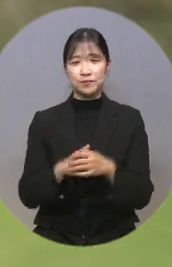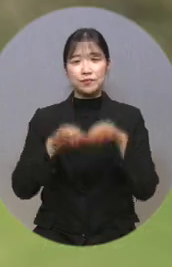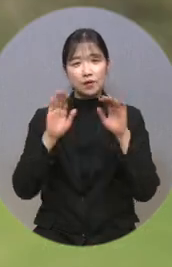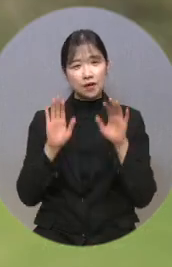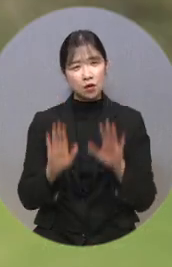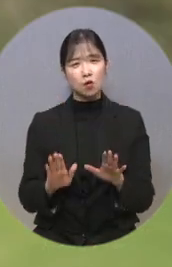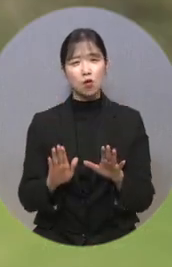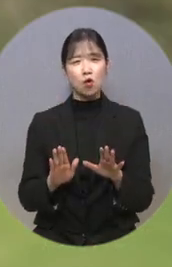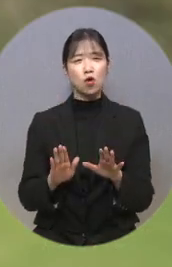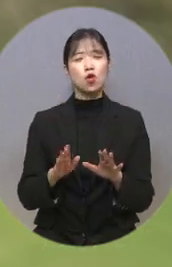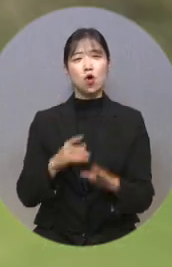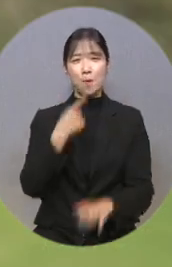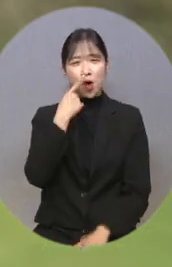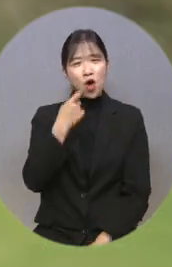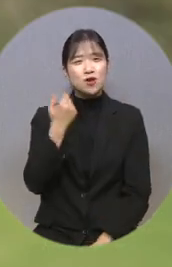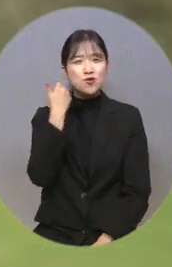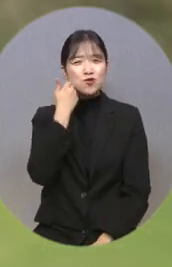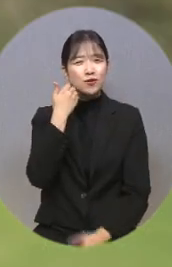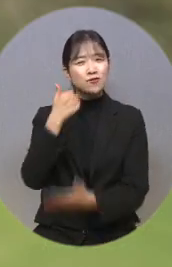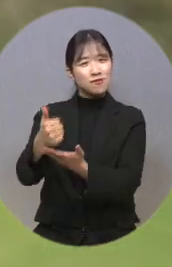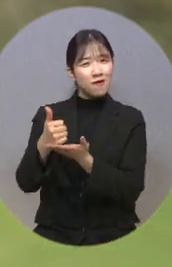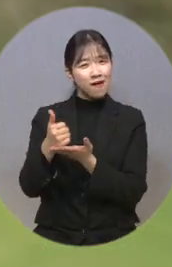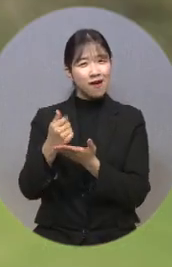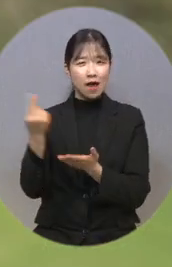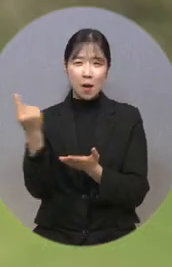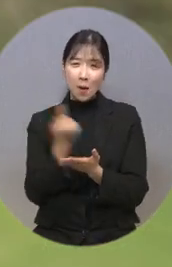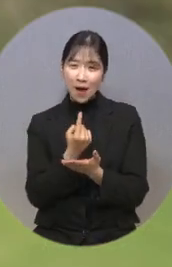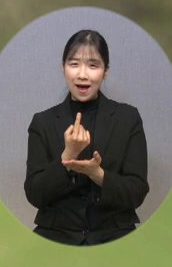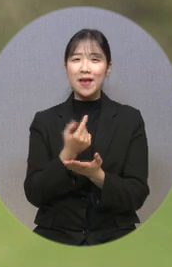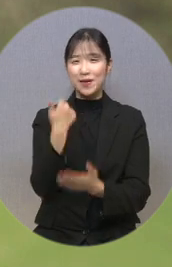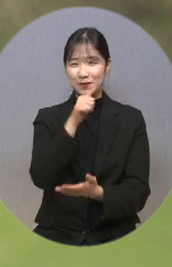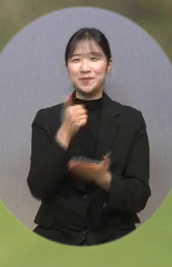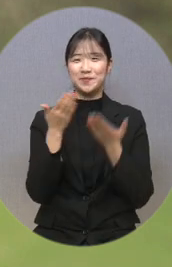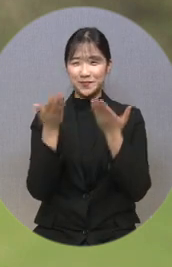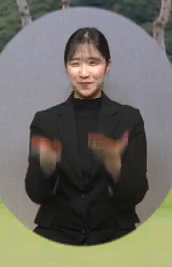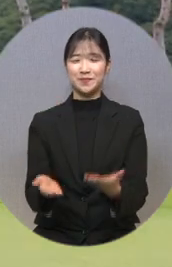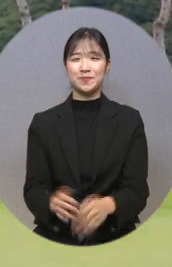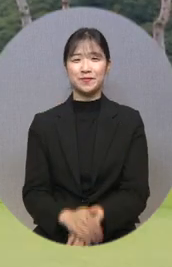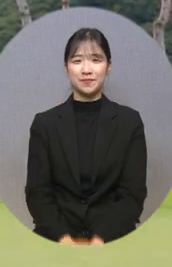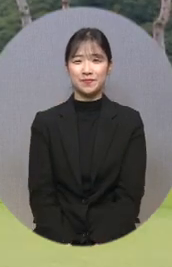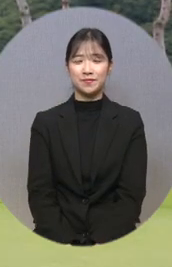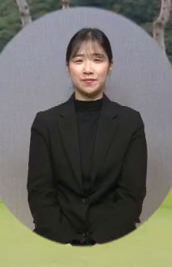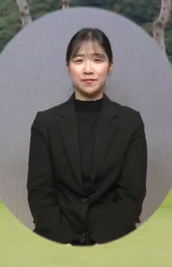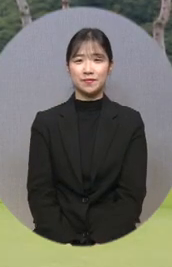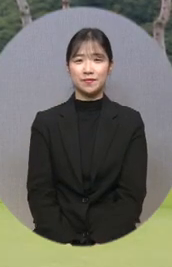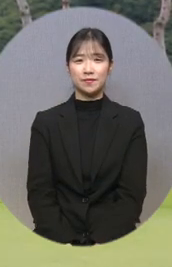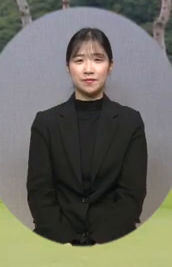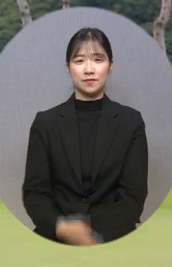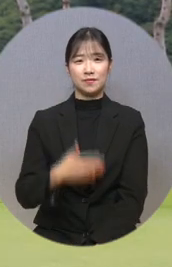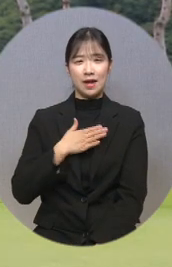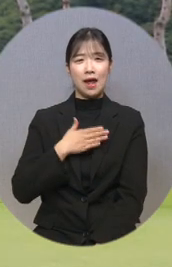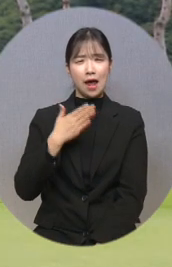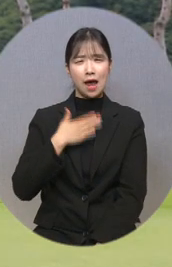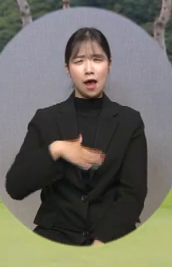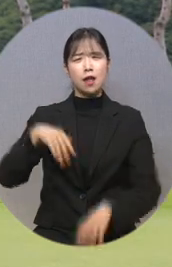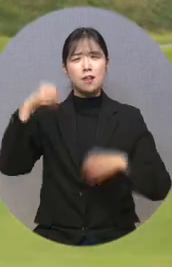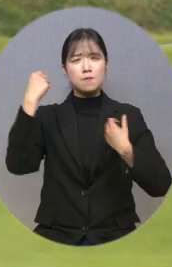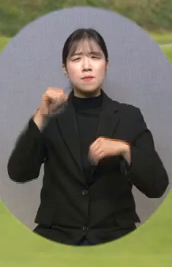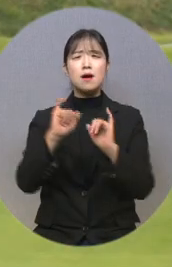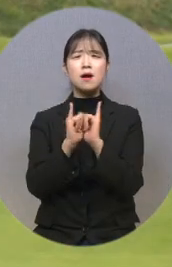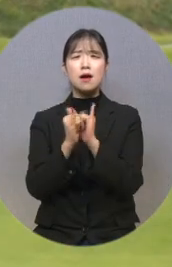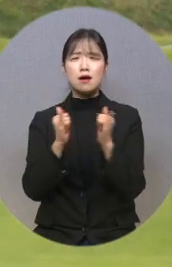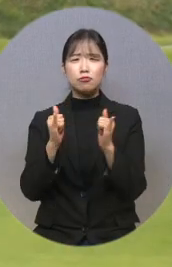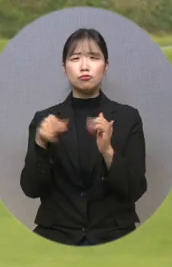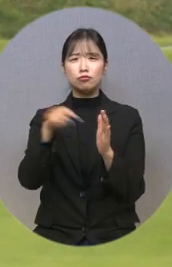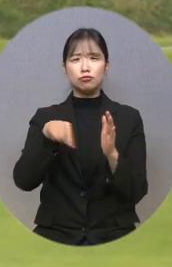오늘은 과연 어떤 멋진 게스트분들과 함께 할지 게스트분들을 소개해드리겠습니다. 우선 제가 아는 배우분들 중에